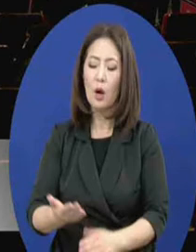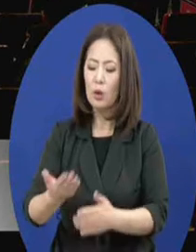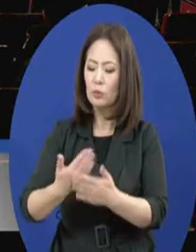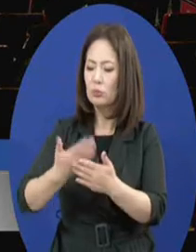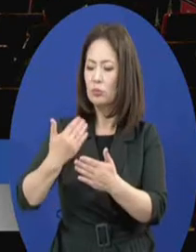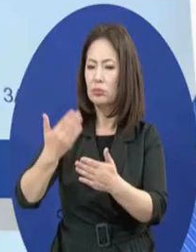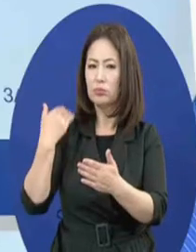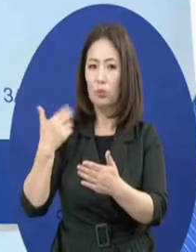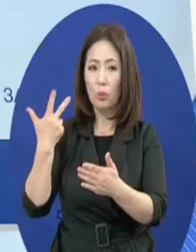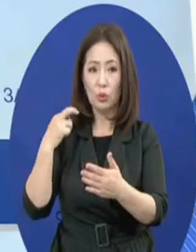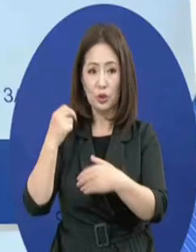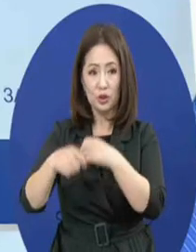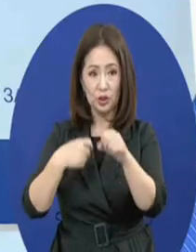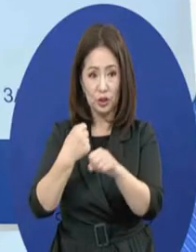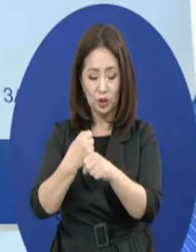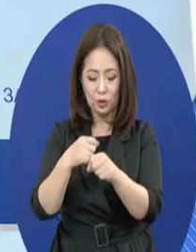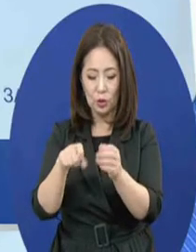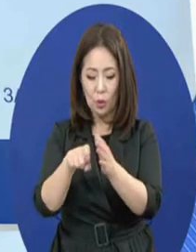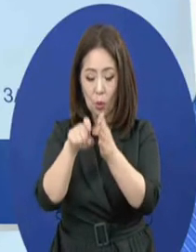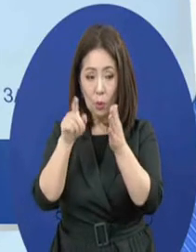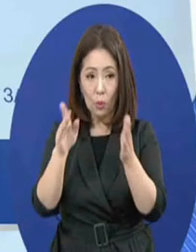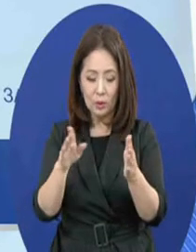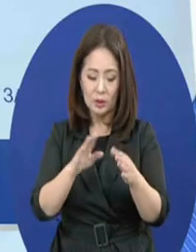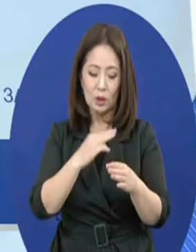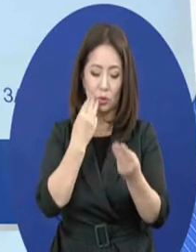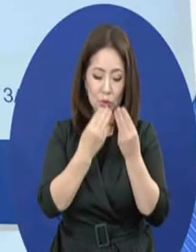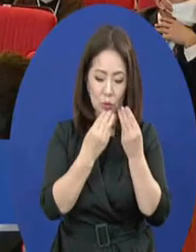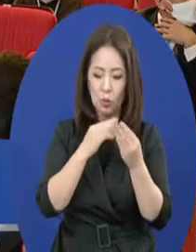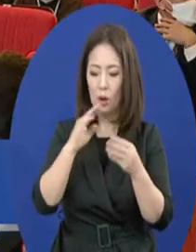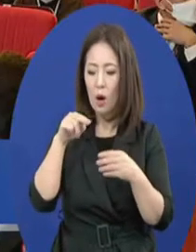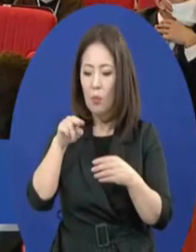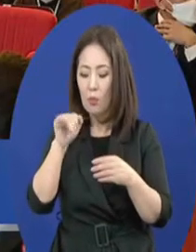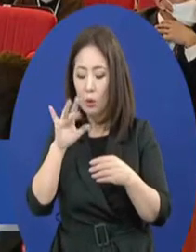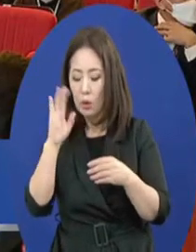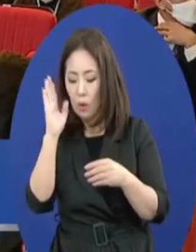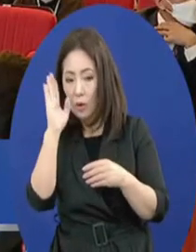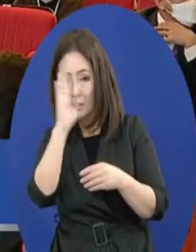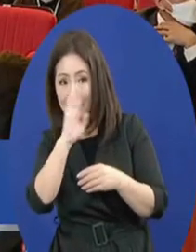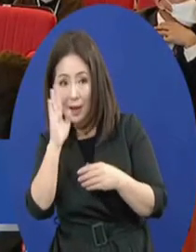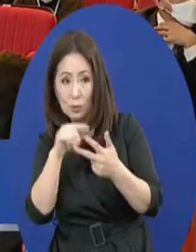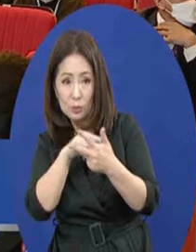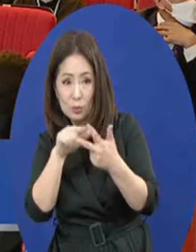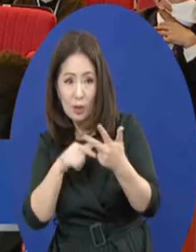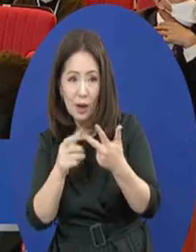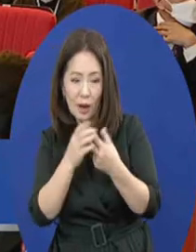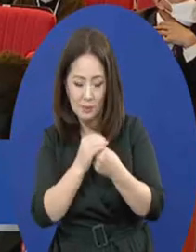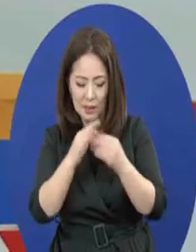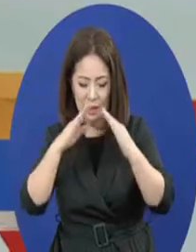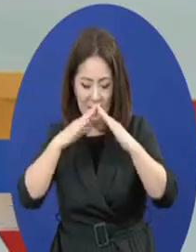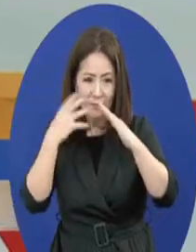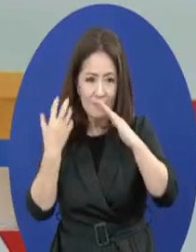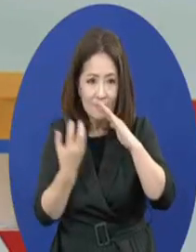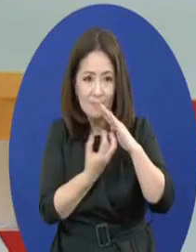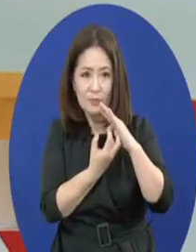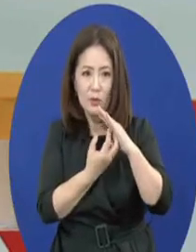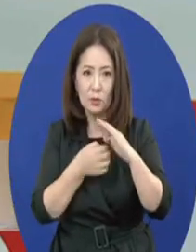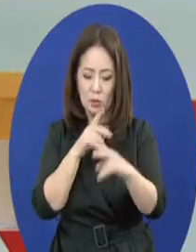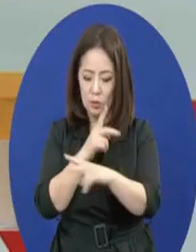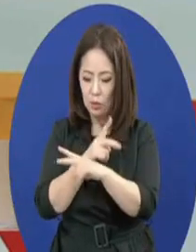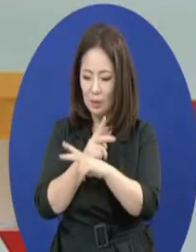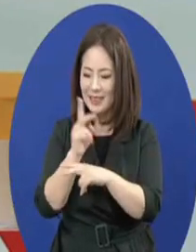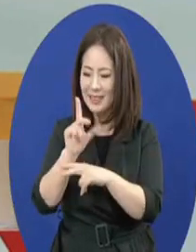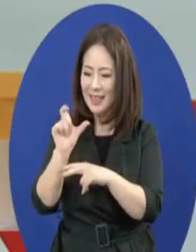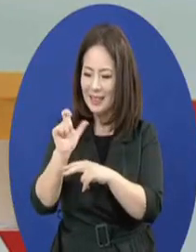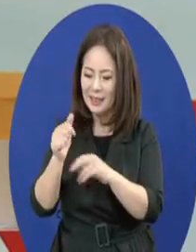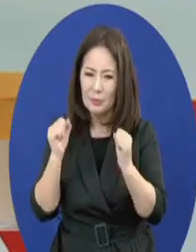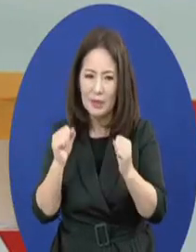Сүүлийн 30 жилд Монголын шүүх прокурорт тагнуул цагдаа авилгалтаа тэмцэх газар нэгэн дээвэр дор орчин цагийн ёс зүй харилцаа хандлага хуулийн засаглал